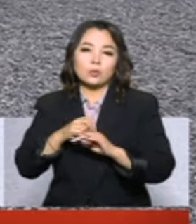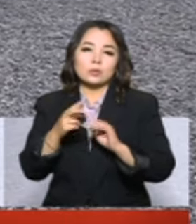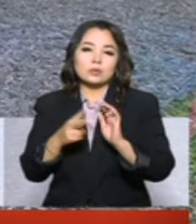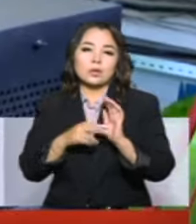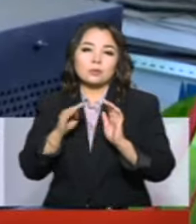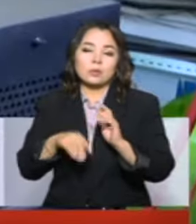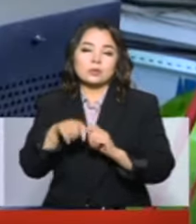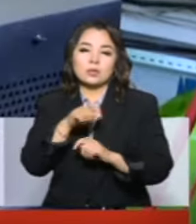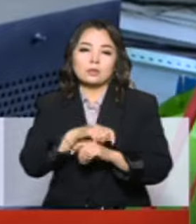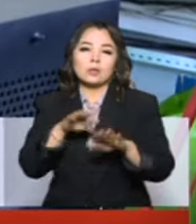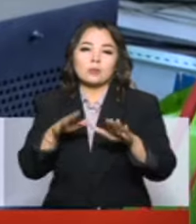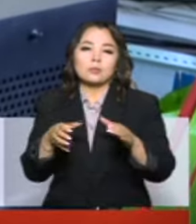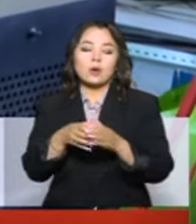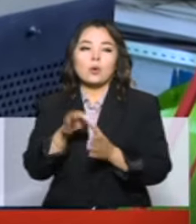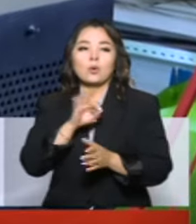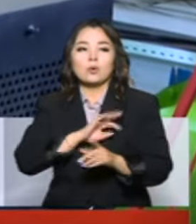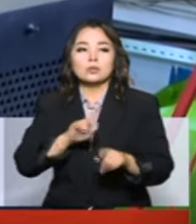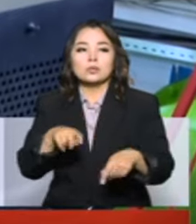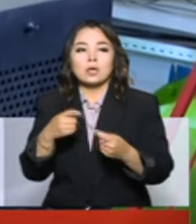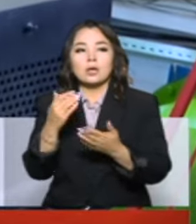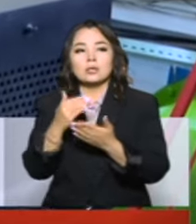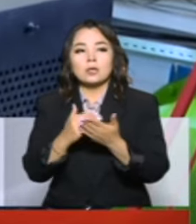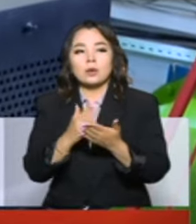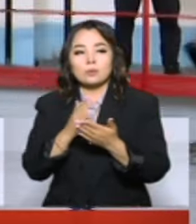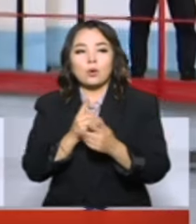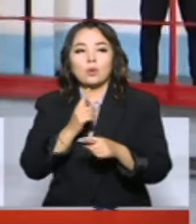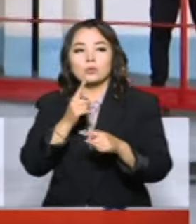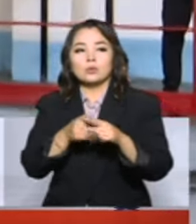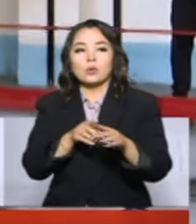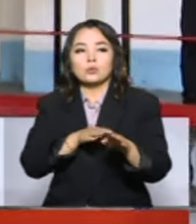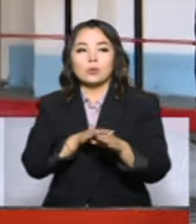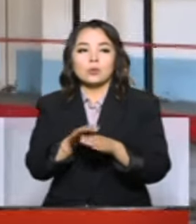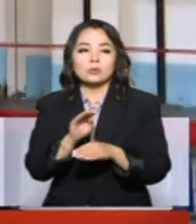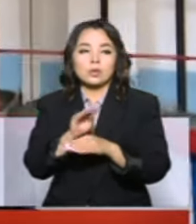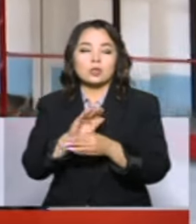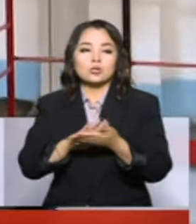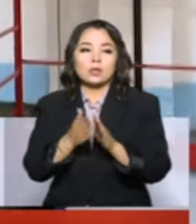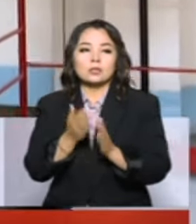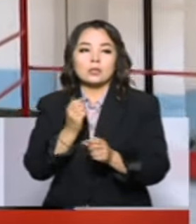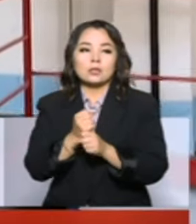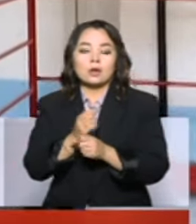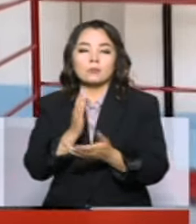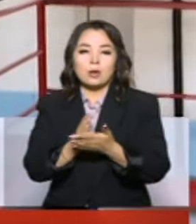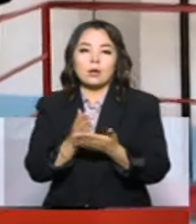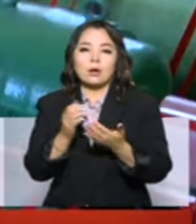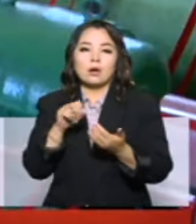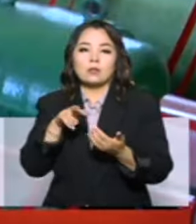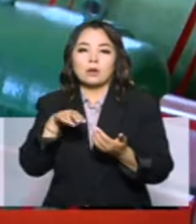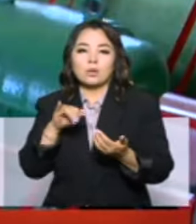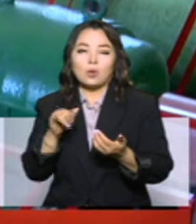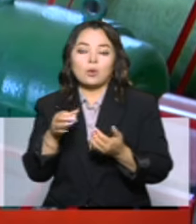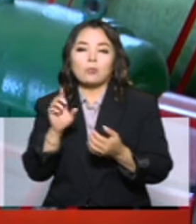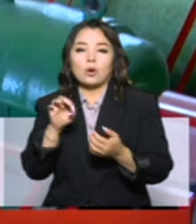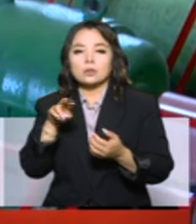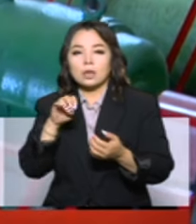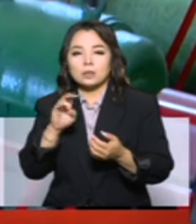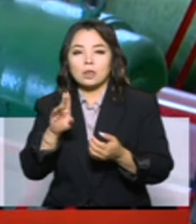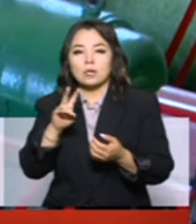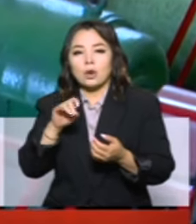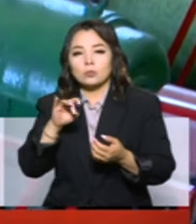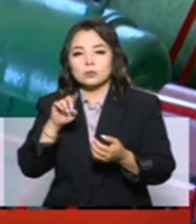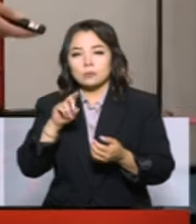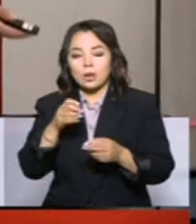мың текше метр көлемінде қолданыстағы желілерді қосымша толықтыруға жағдай жасалған. Ал Алатау, Бостандық және